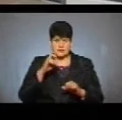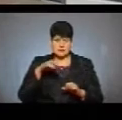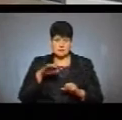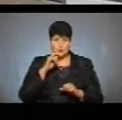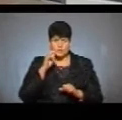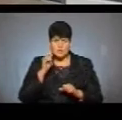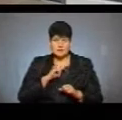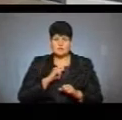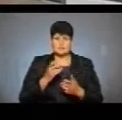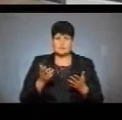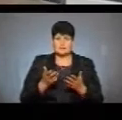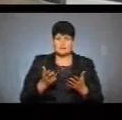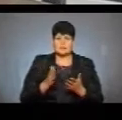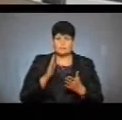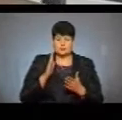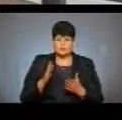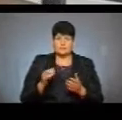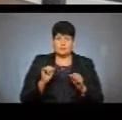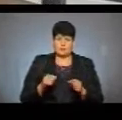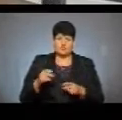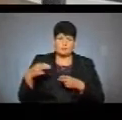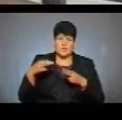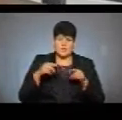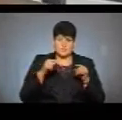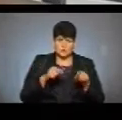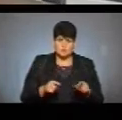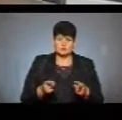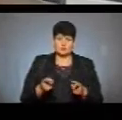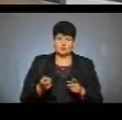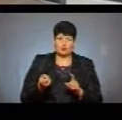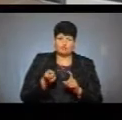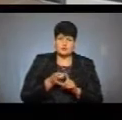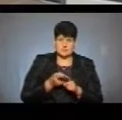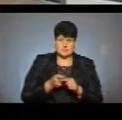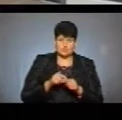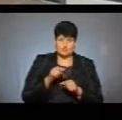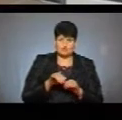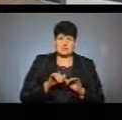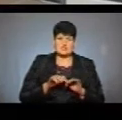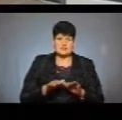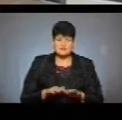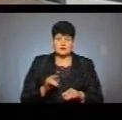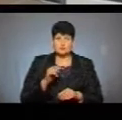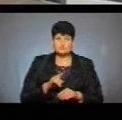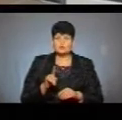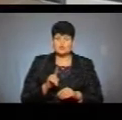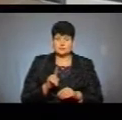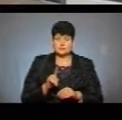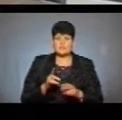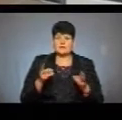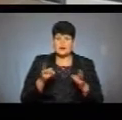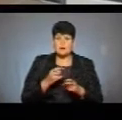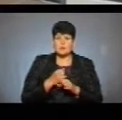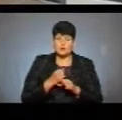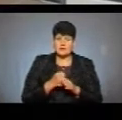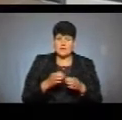України, які будуть, вони можуть приїхати туди, долучитися до того дійства, через те, що треба робити